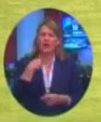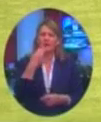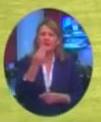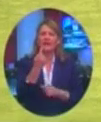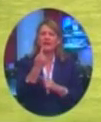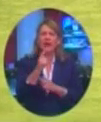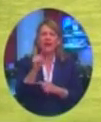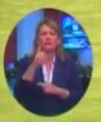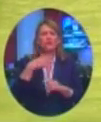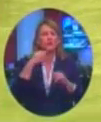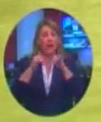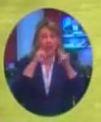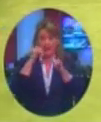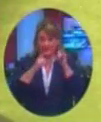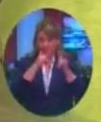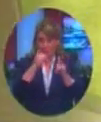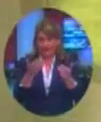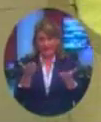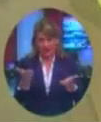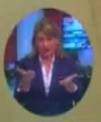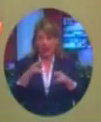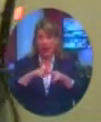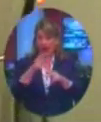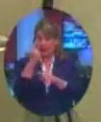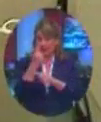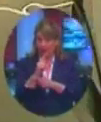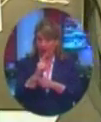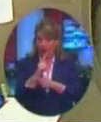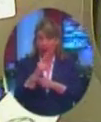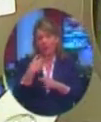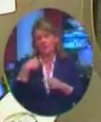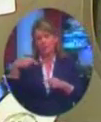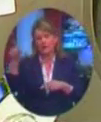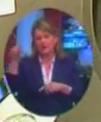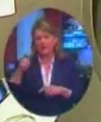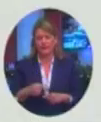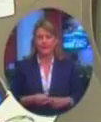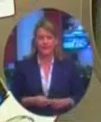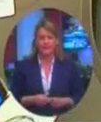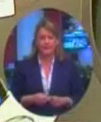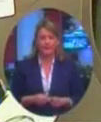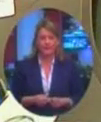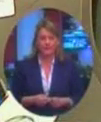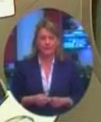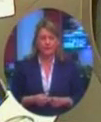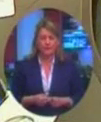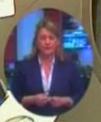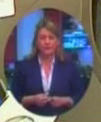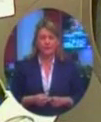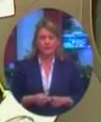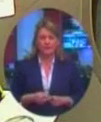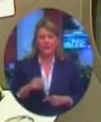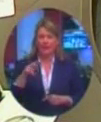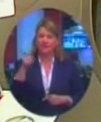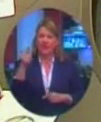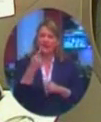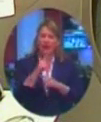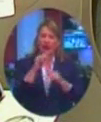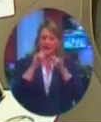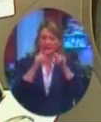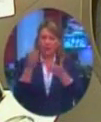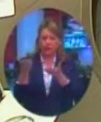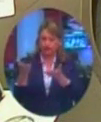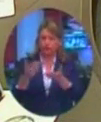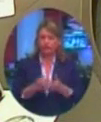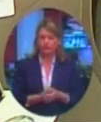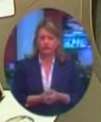לצעוק, לצעוק עכשיו, ואחרי הדקה הזו אני מוציא החוצה, בבקשה. בבקשה. יש לך דקה, ביטן, עכשיו. נתתי דקה